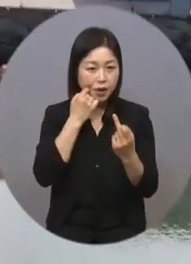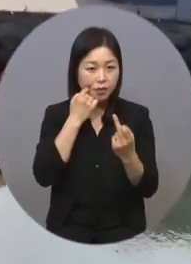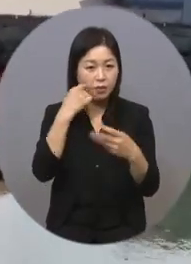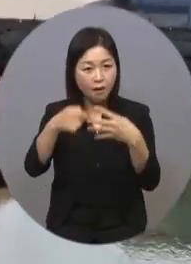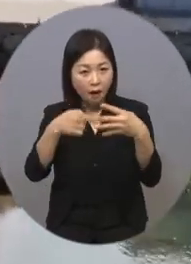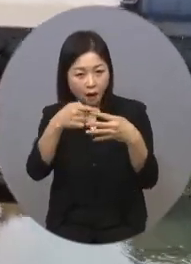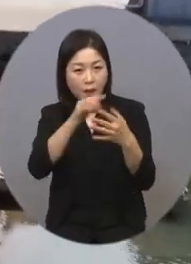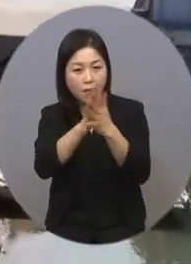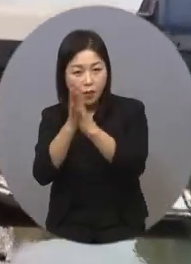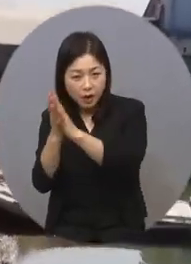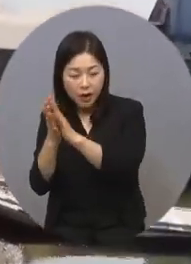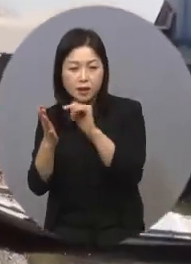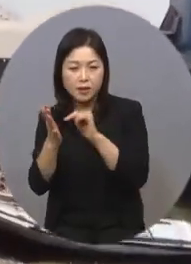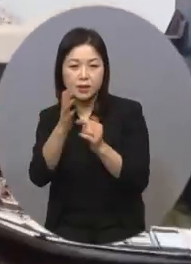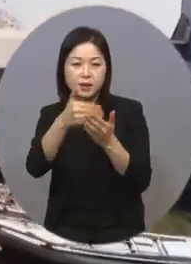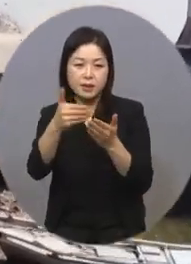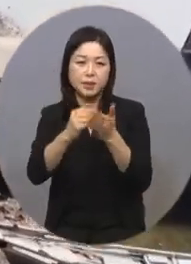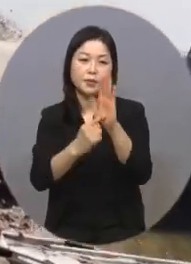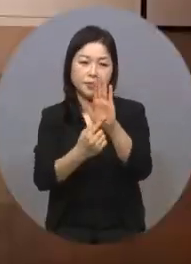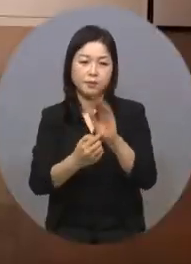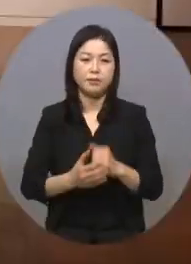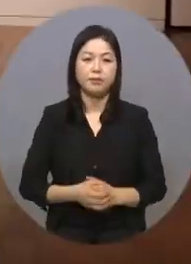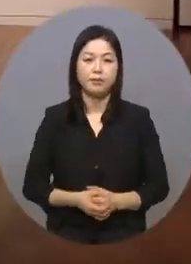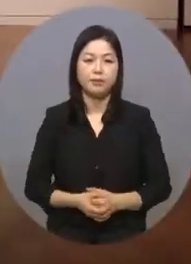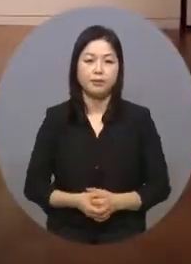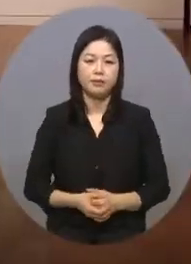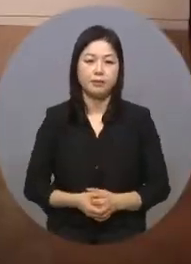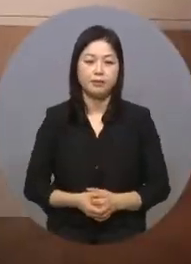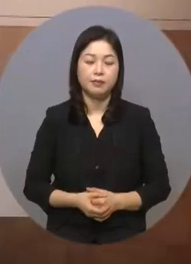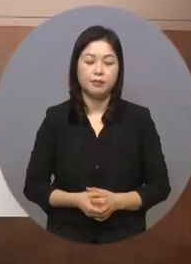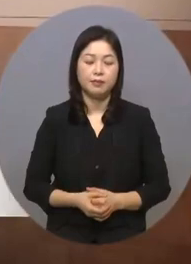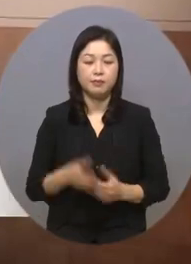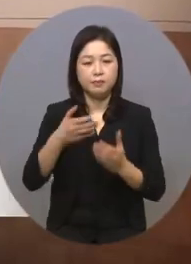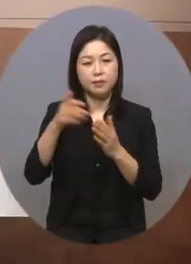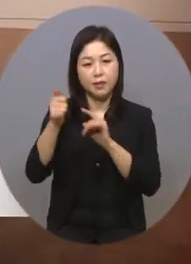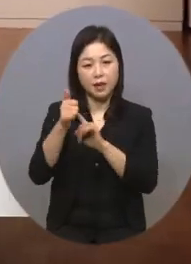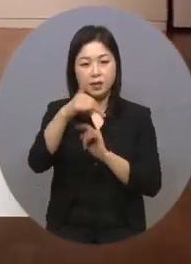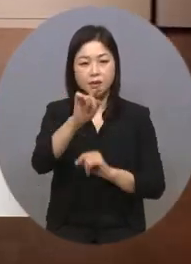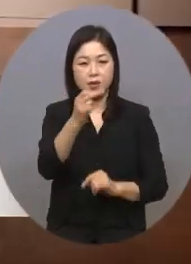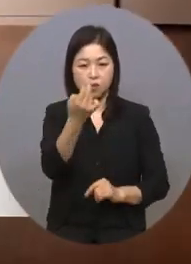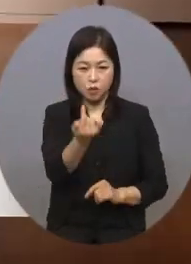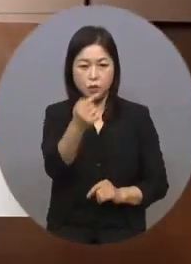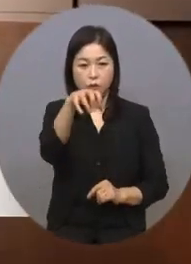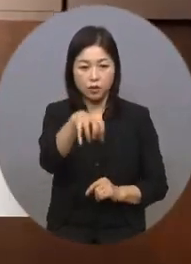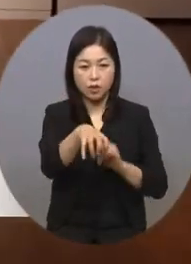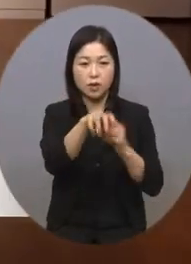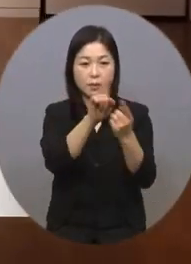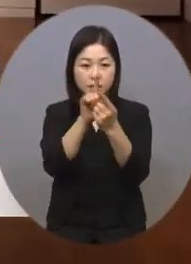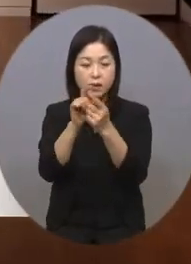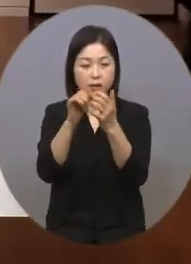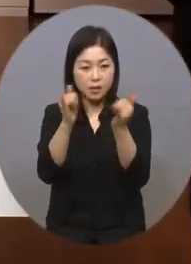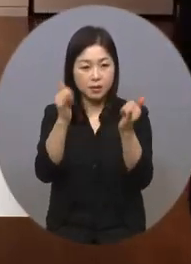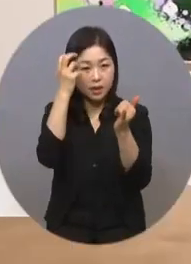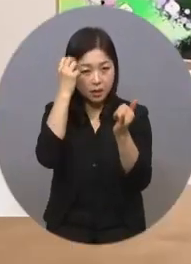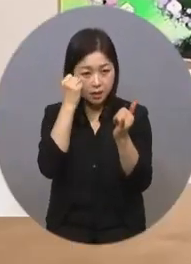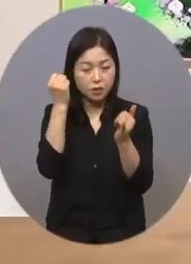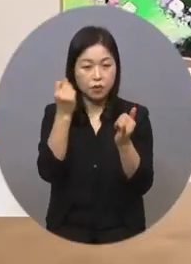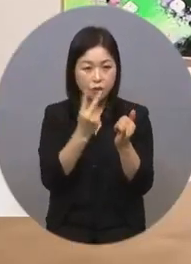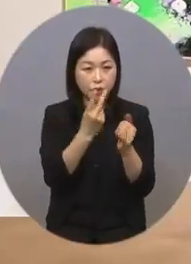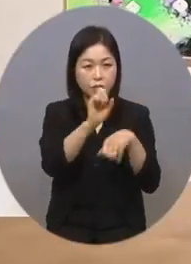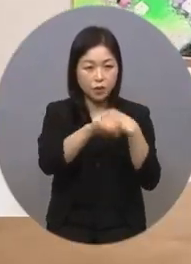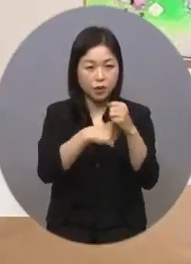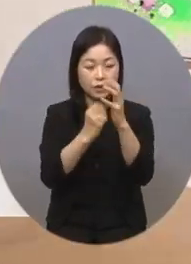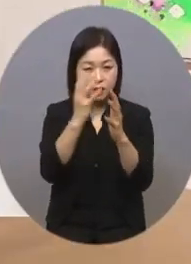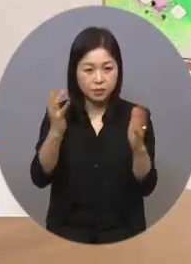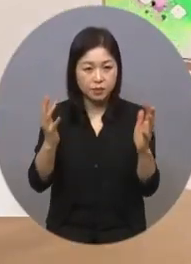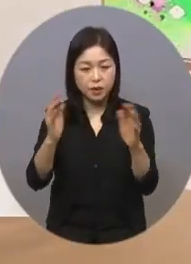변화를 캔버스에 담았습니다. 작가는 장도에서 만난 사람들과의 기억, 동식물, 낮과